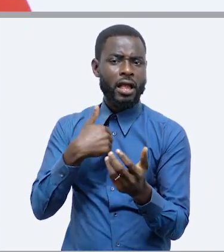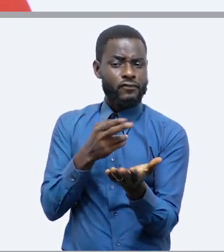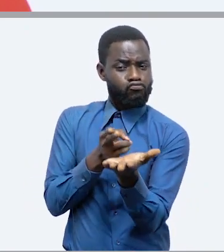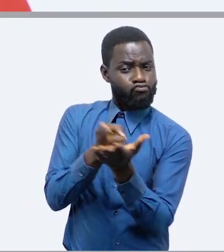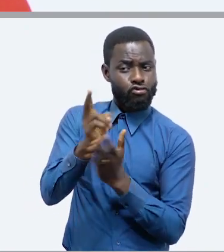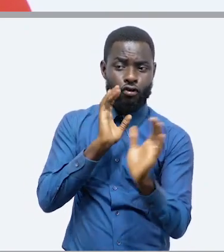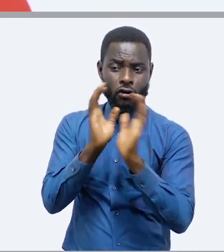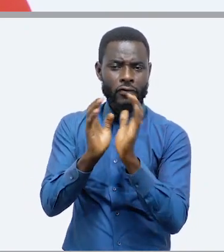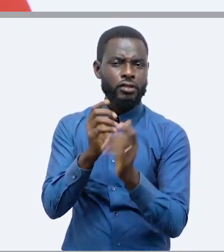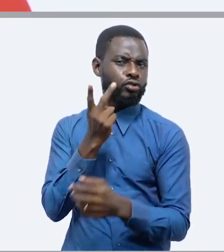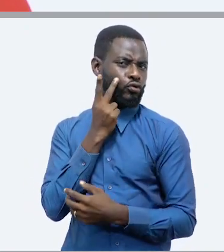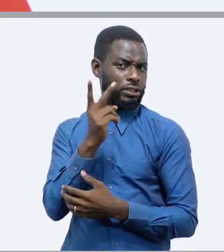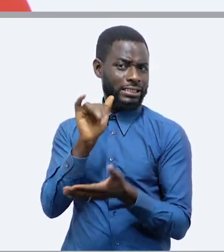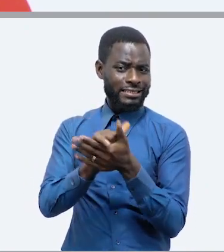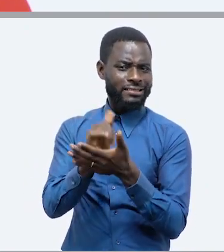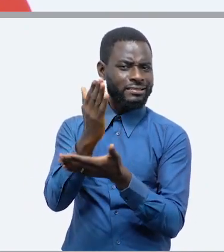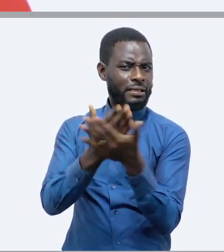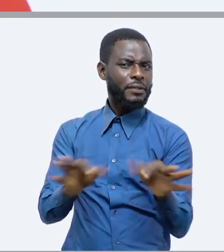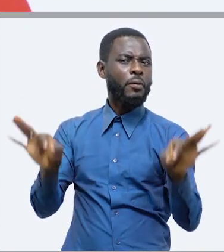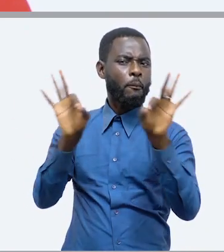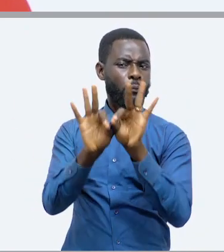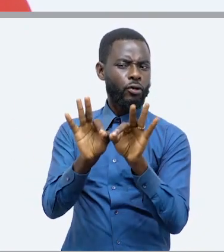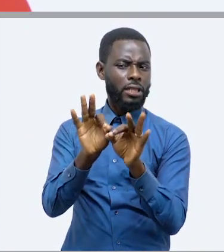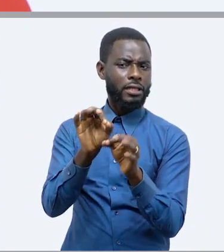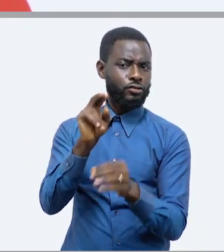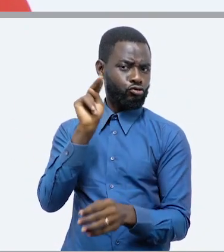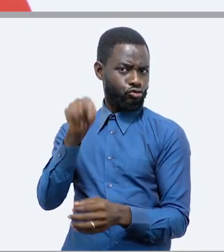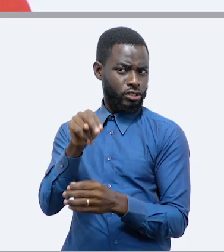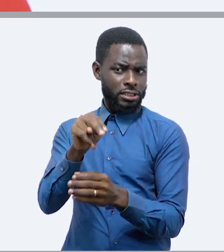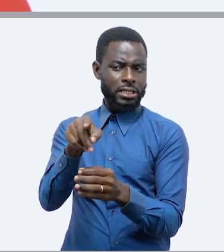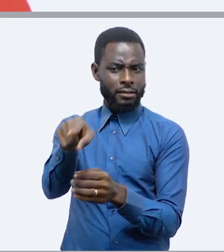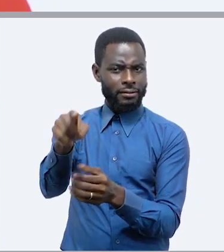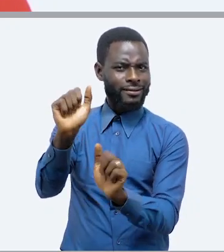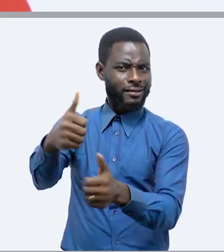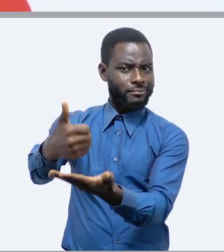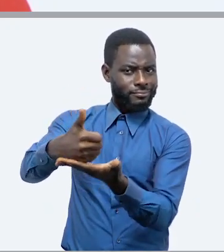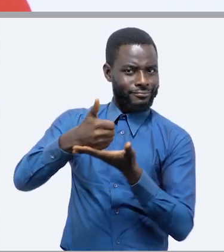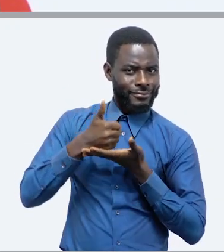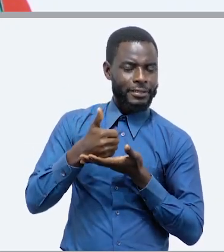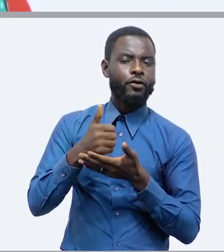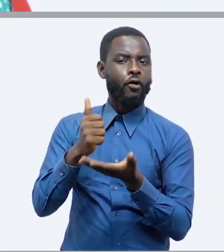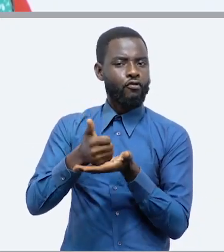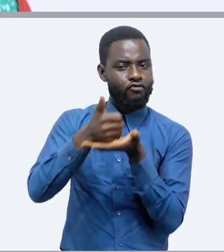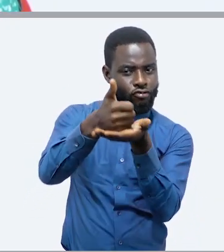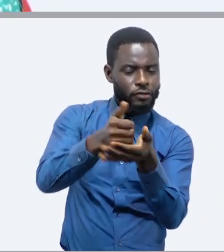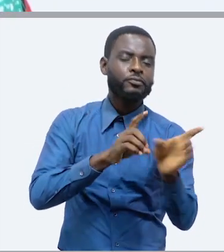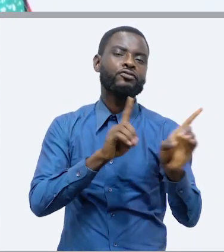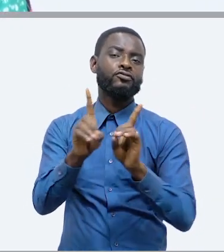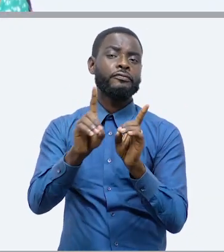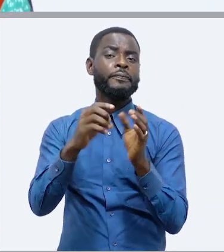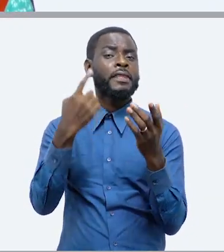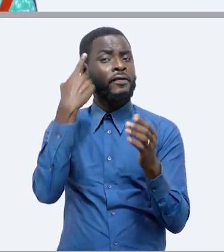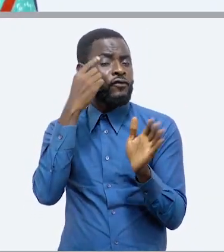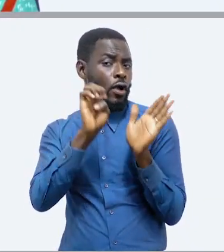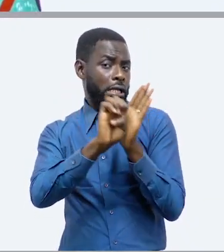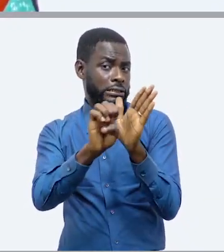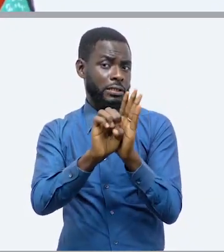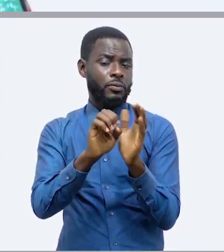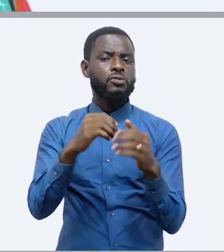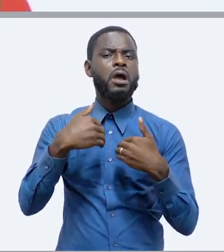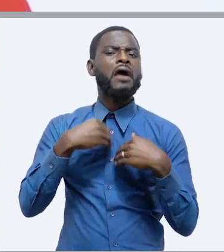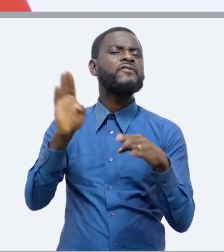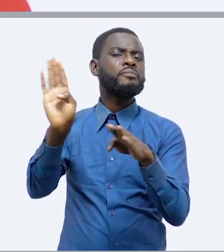oba atawo, na me banye ame wabu. Ekwe leo, chubo denche o ni chumo, no otawo gbe chomo ye jira yeli poten